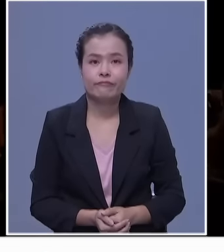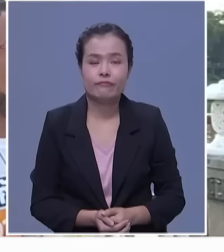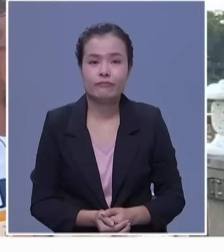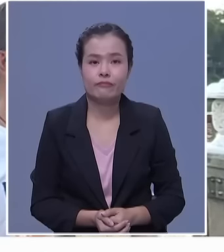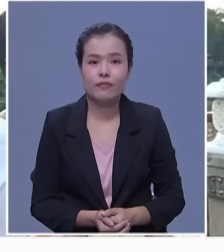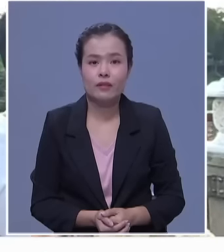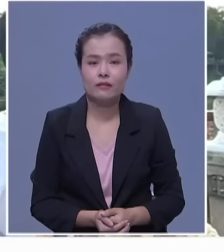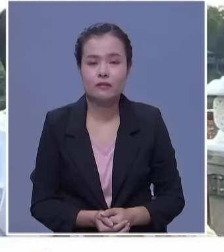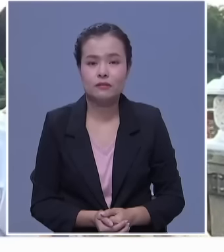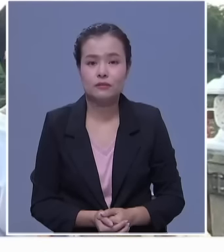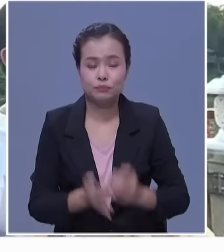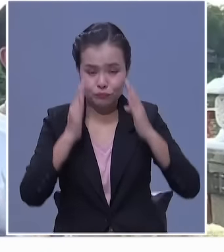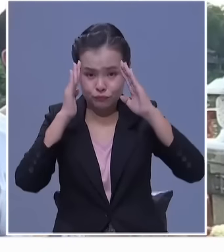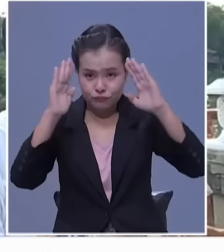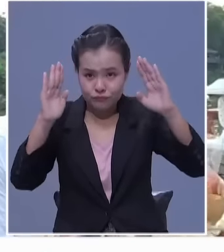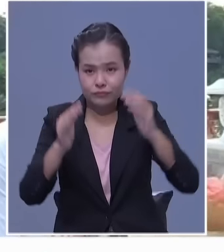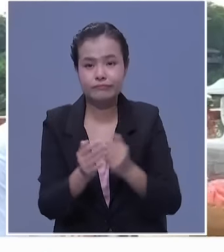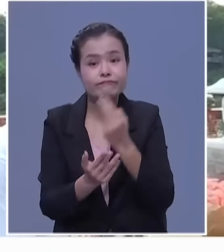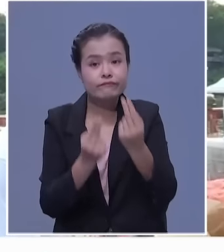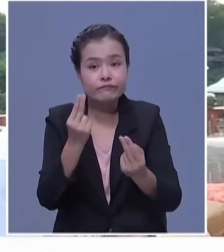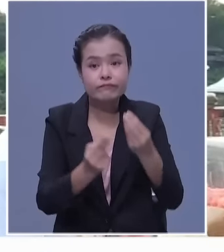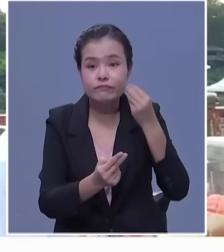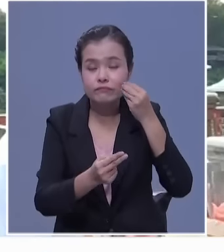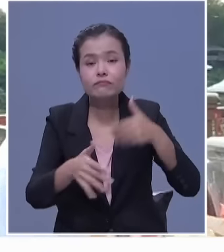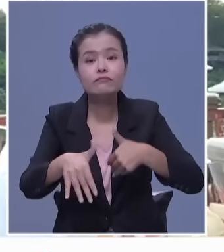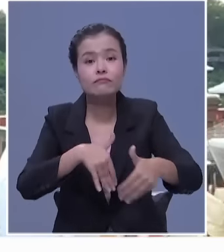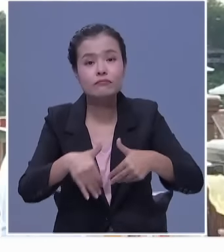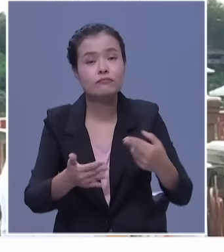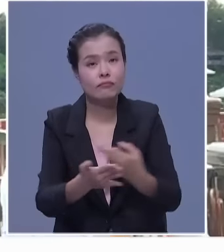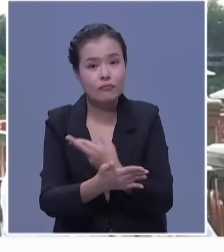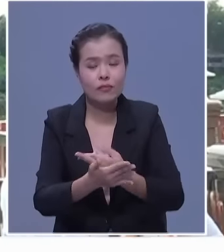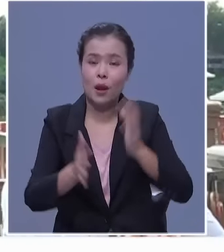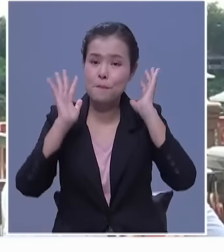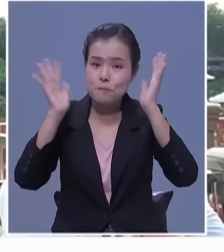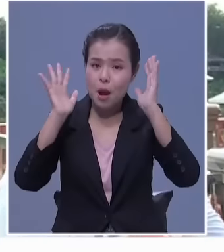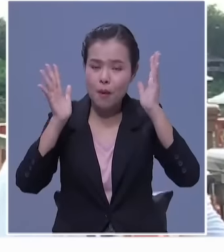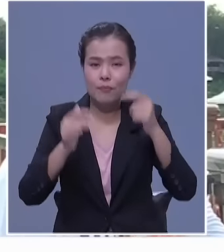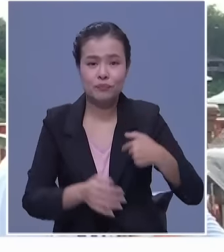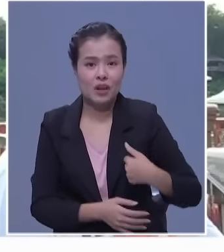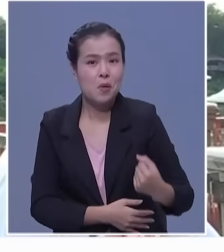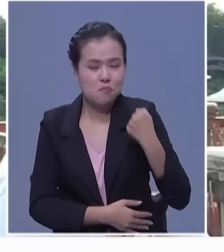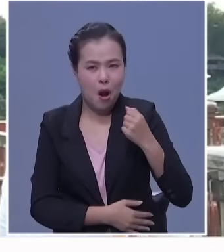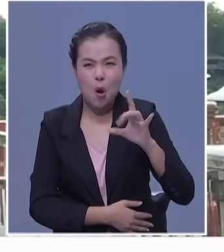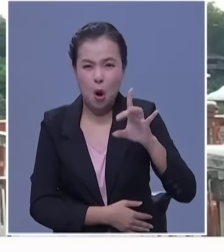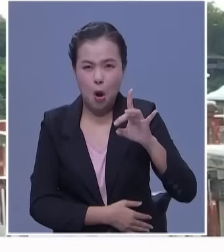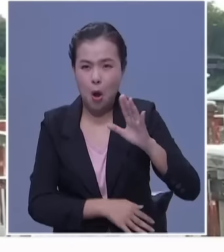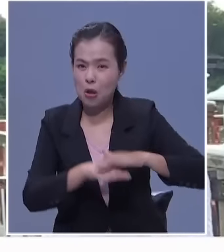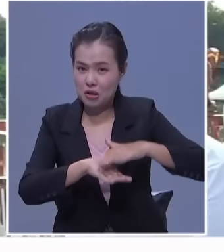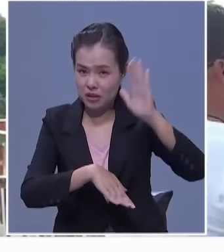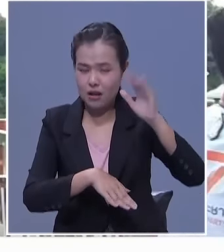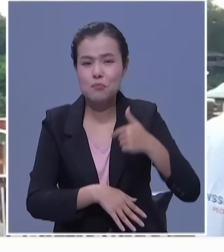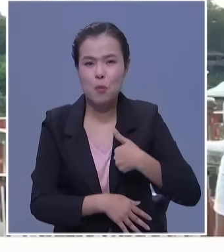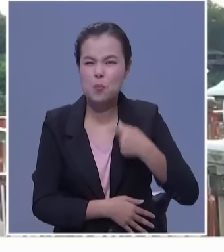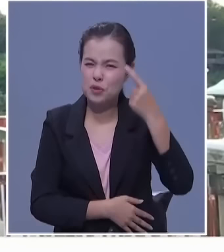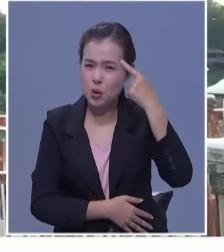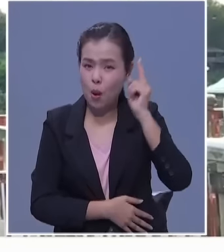ค่ะประสบการณ์ที่ผมลงไปพบพ่อแม่พี่น้องชาวราชบุรีนะครับที่มีโอกาสได้หาเสียงก็พบความมั่นใจเกินร้อยแต่สิ่งสำคัญอย่างนึงที่